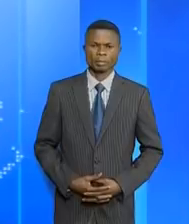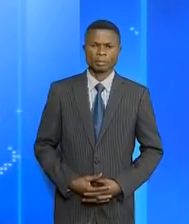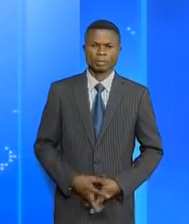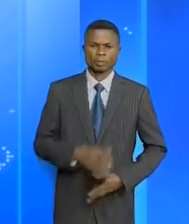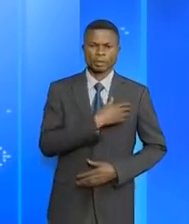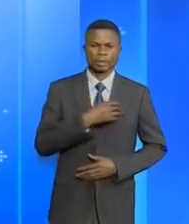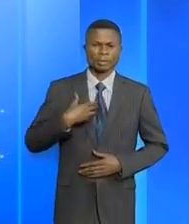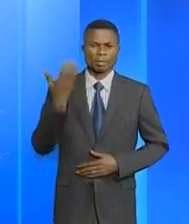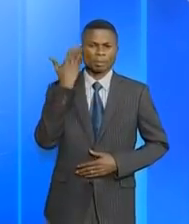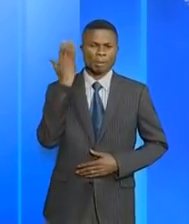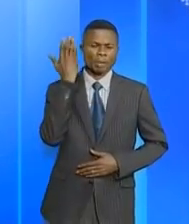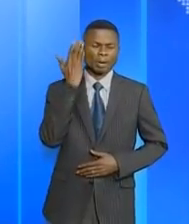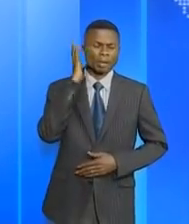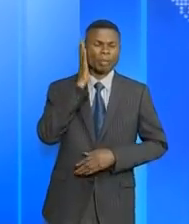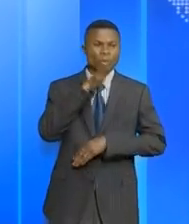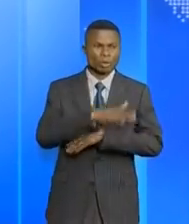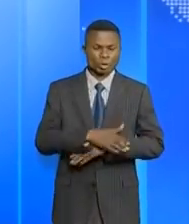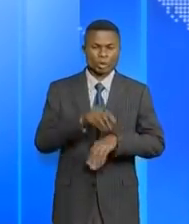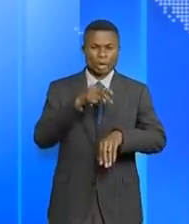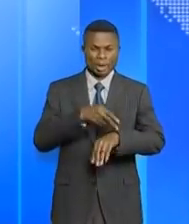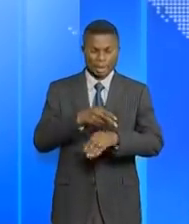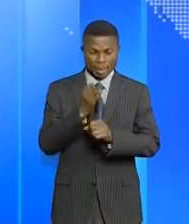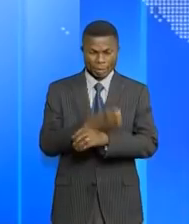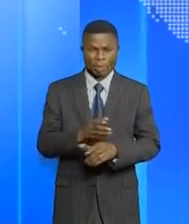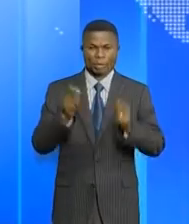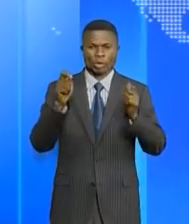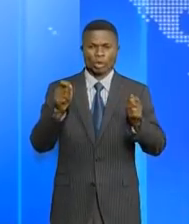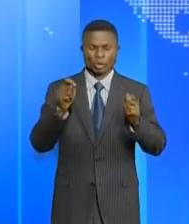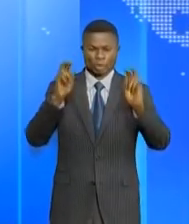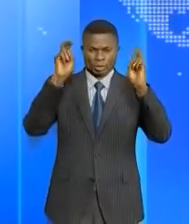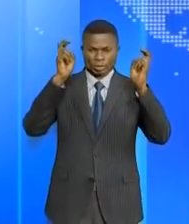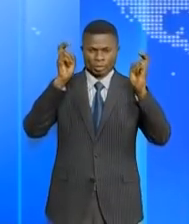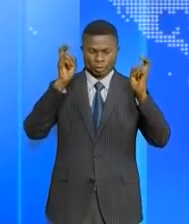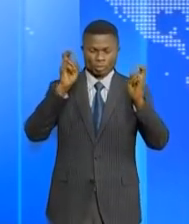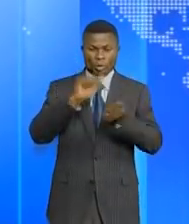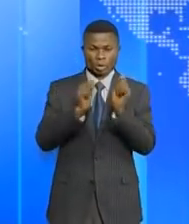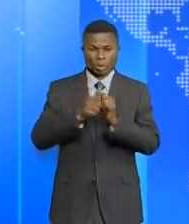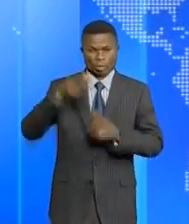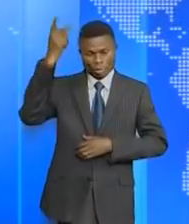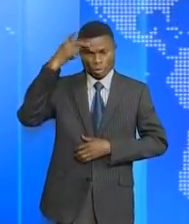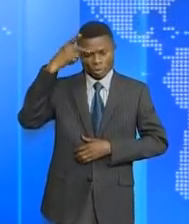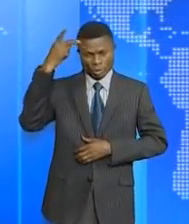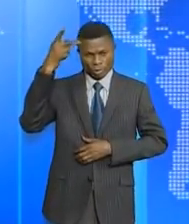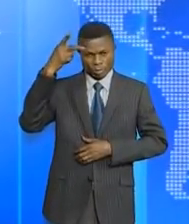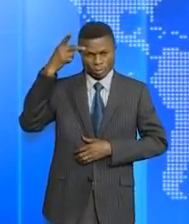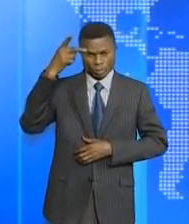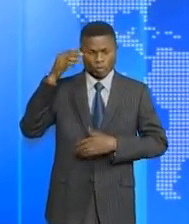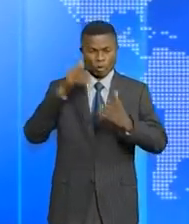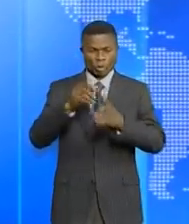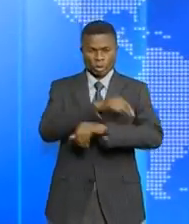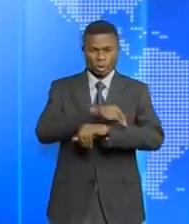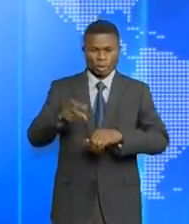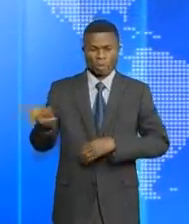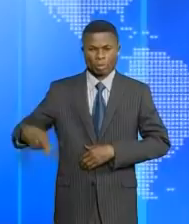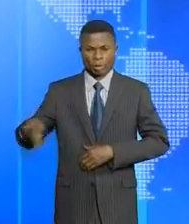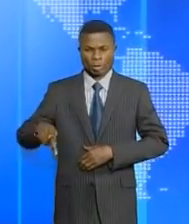Mesdames et messieurs, bonsoir. C'est l'heure de votre journal. Voici les sommaires. Une crise politique oppose les institutions